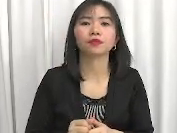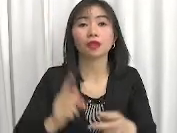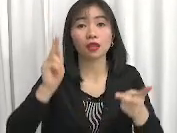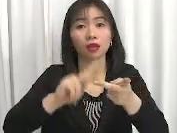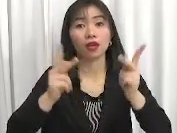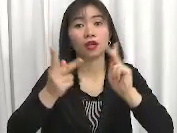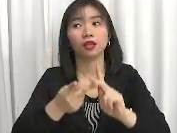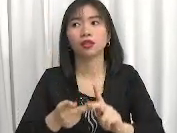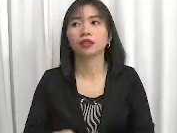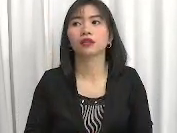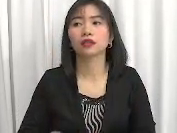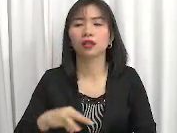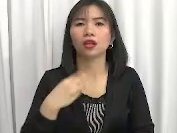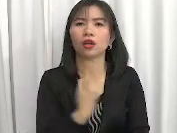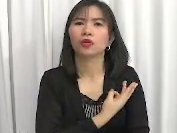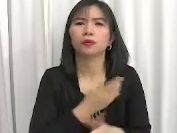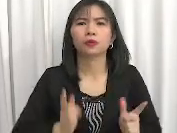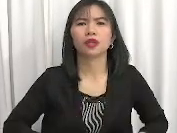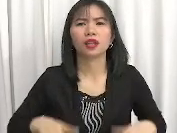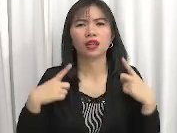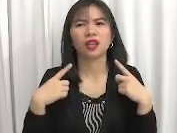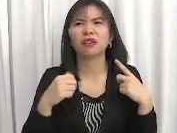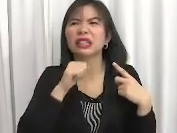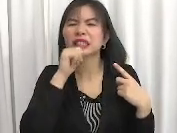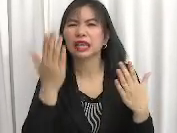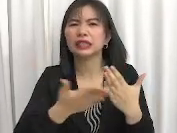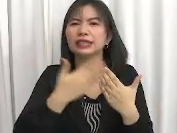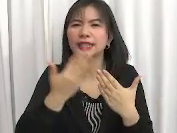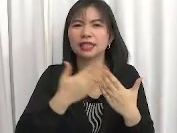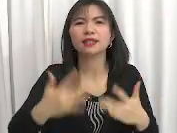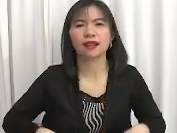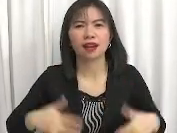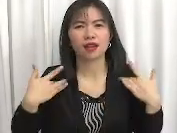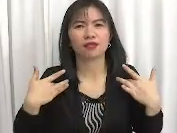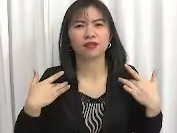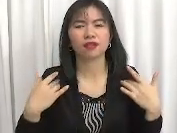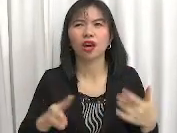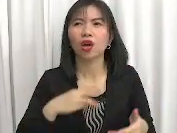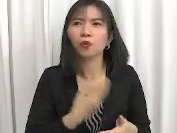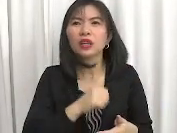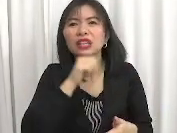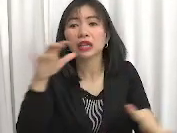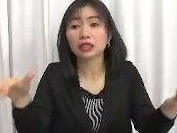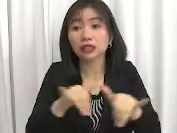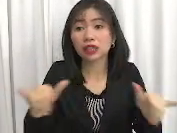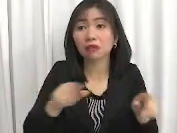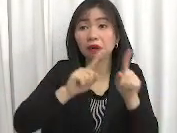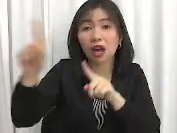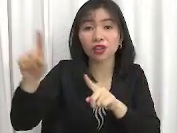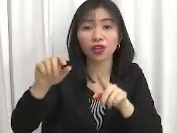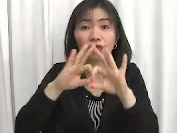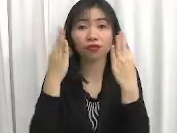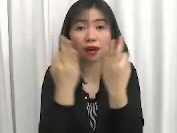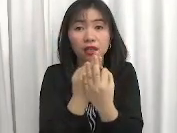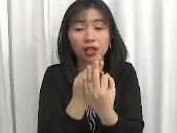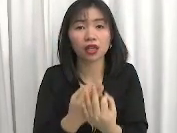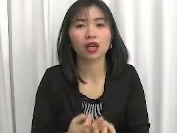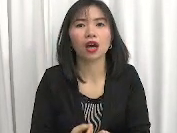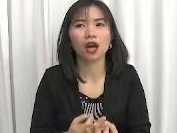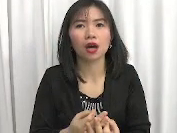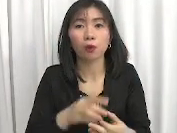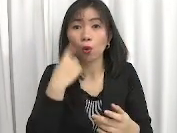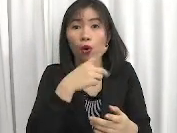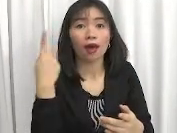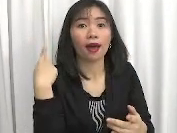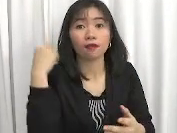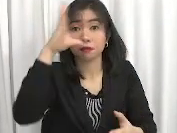we live a very unconventional life. Hindi po kami yung usual na military family na magkalayo. Parang the whole time ng